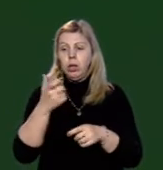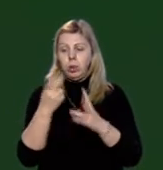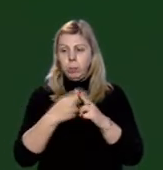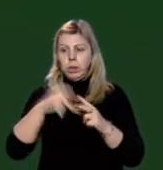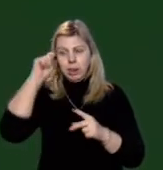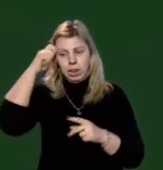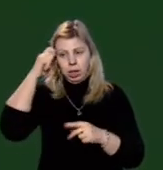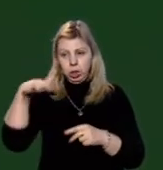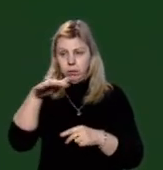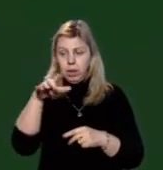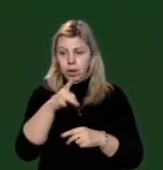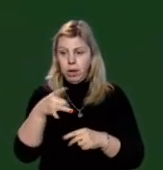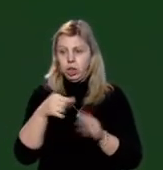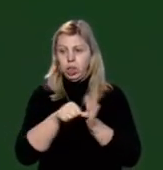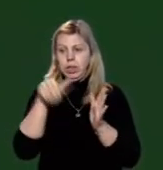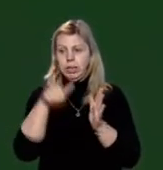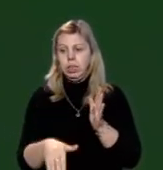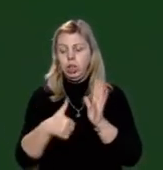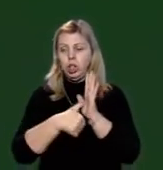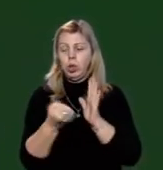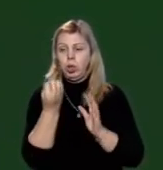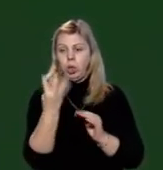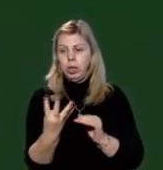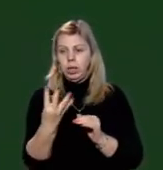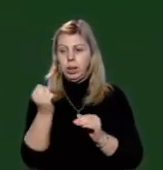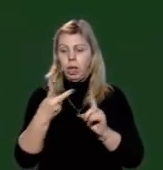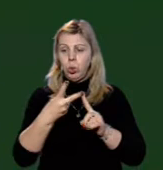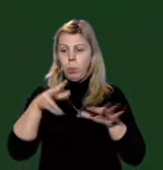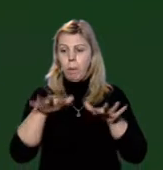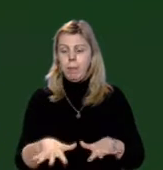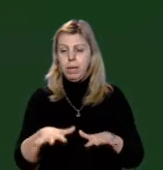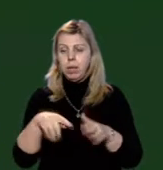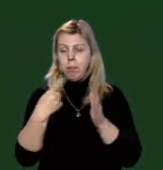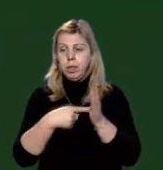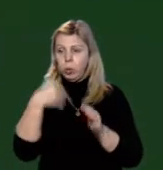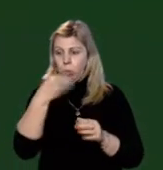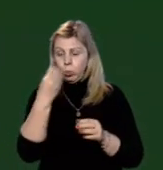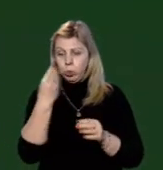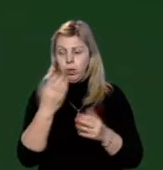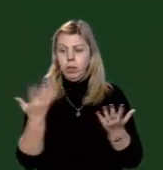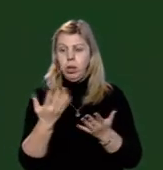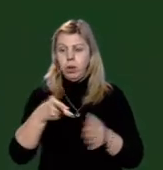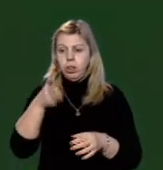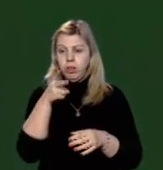Тячівському районі – це 6 тисяч 614. На другому місці – місто Ужгород, у якому 2